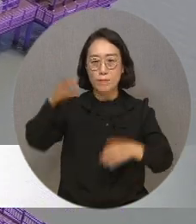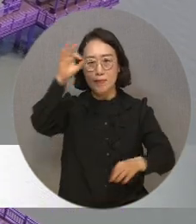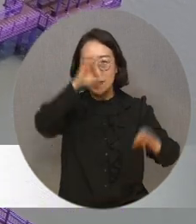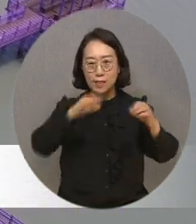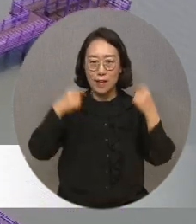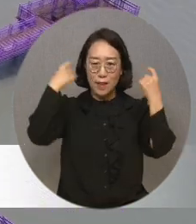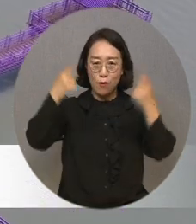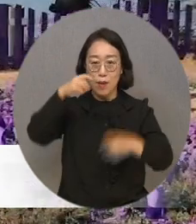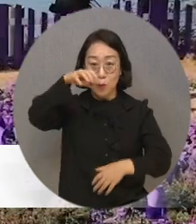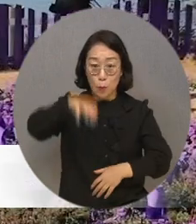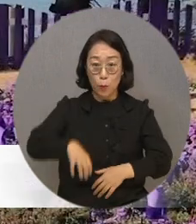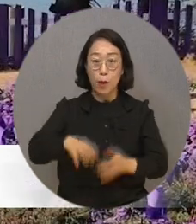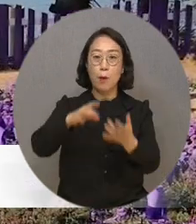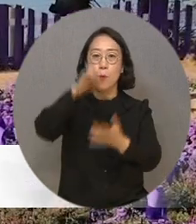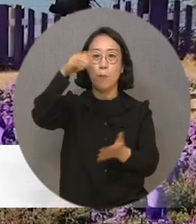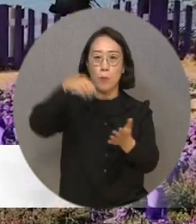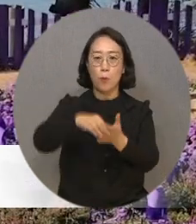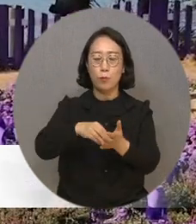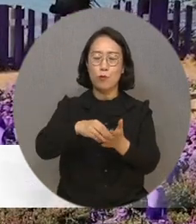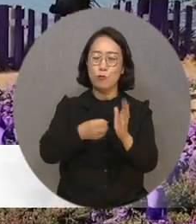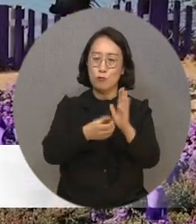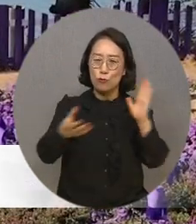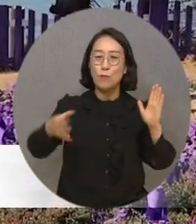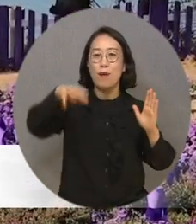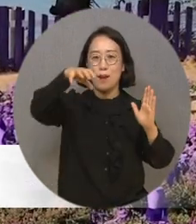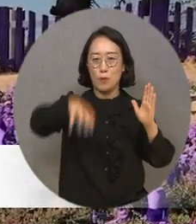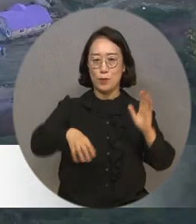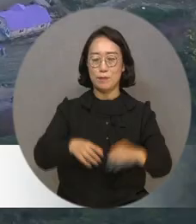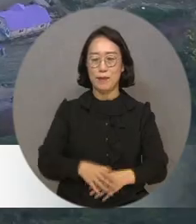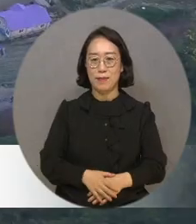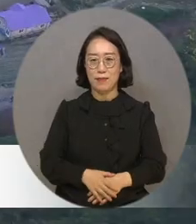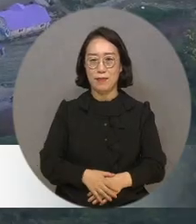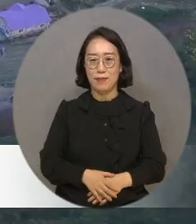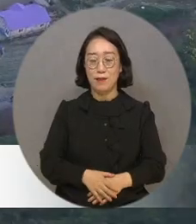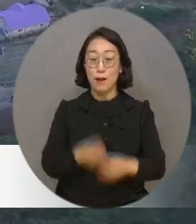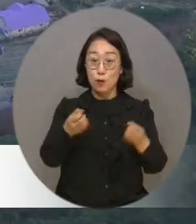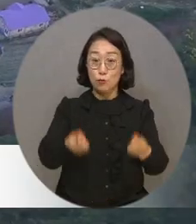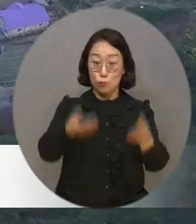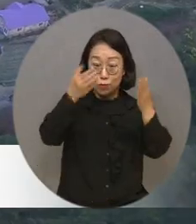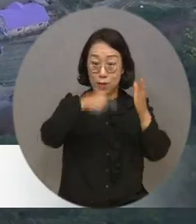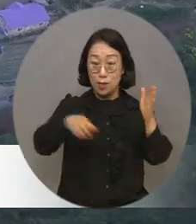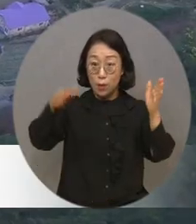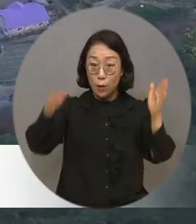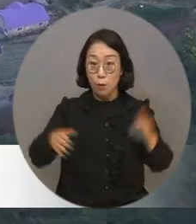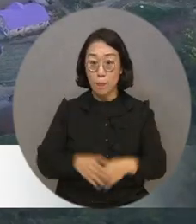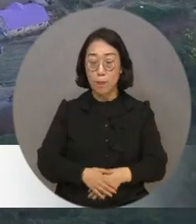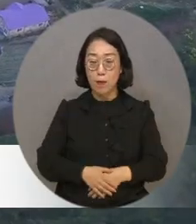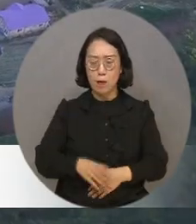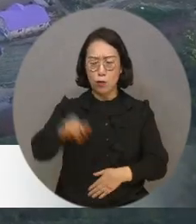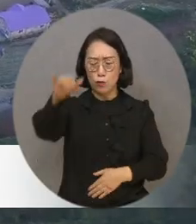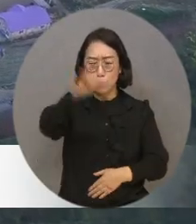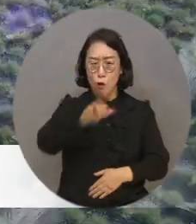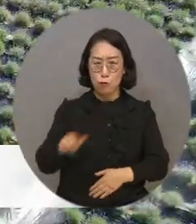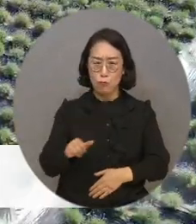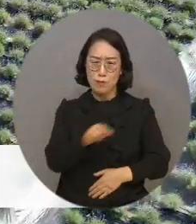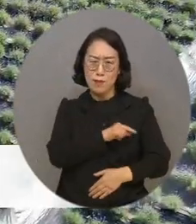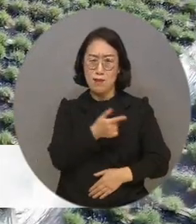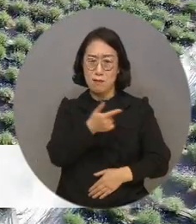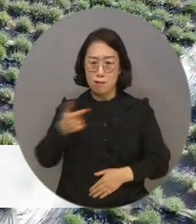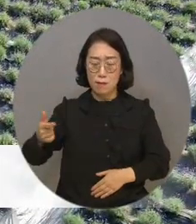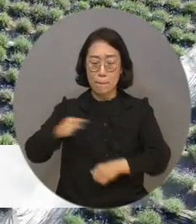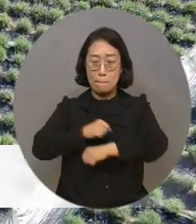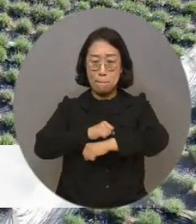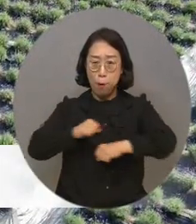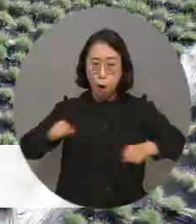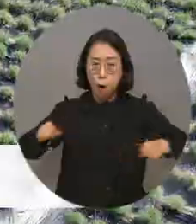섬에 뽑히기도 한 관광 명소입니다. 이번 축제는 박지도의 전국 최대 규모인 3만